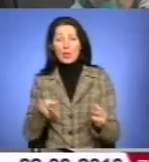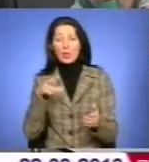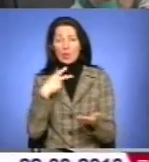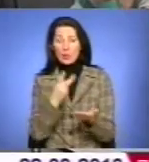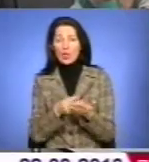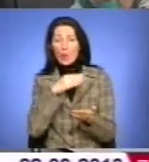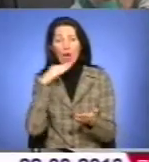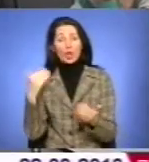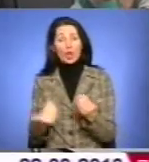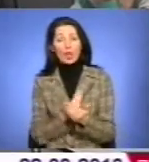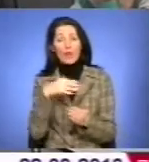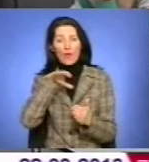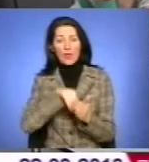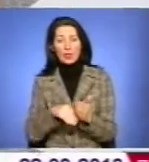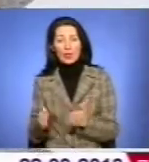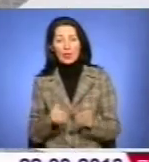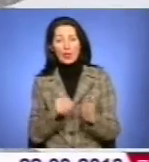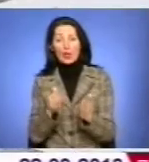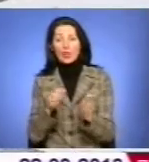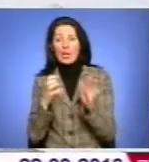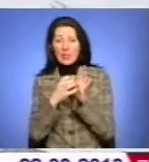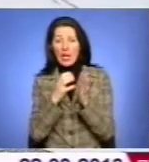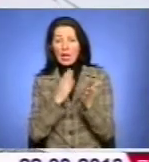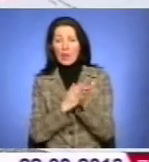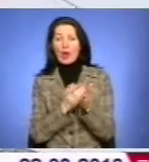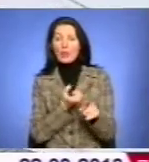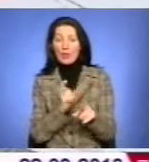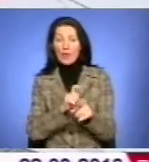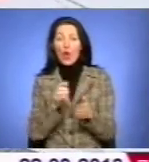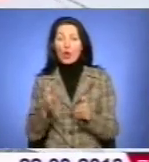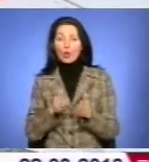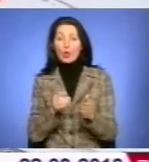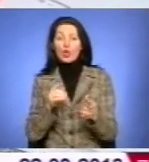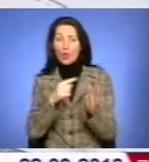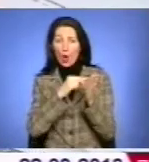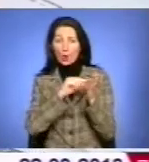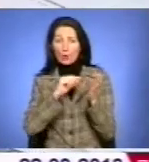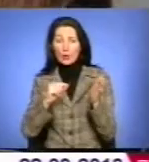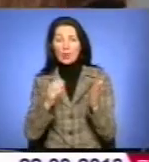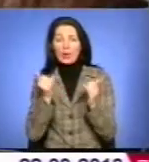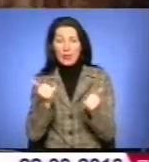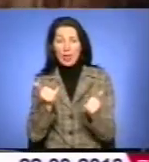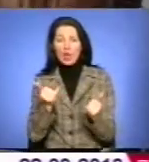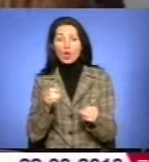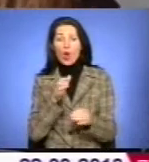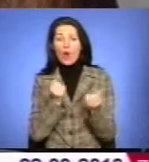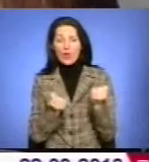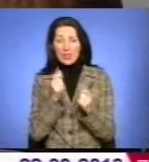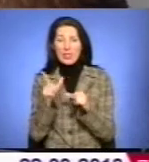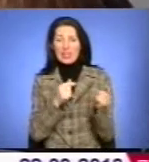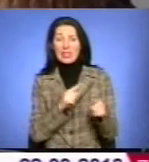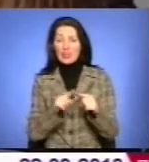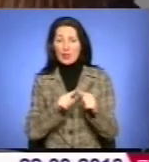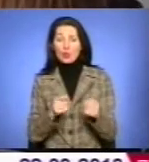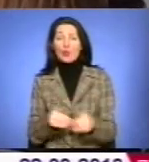дорожні знаки мають перевагу над дорожньою розміткою. Тепер, якщо водій їде зі швидкістю більшою, ніж вказано на знаку, на 10 км на годину,